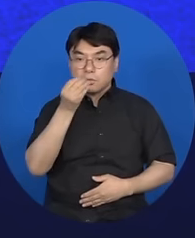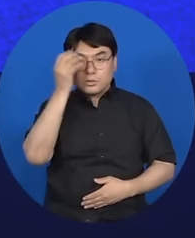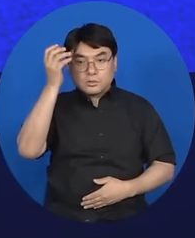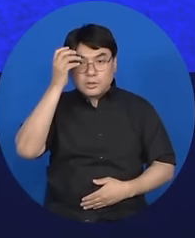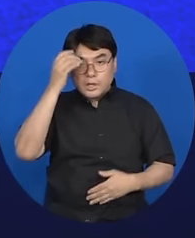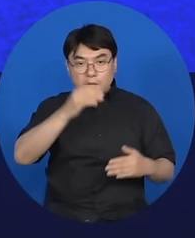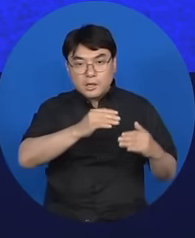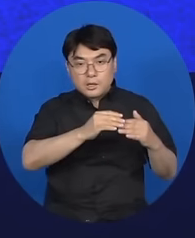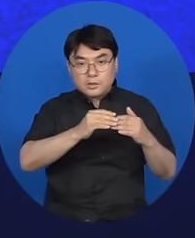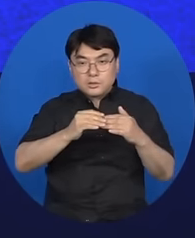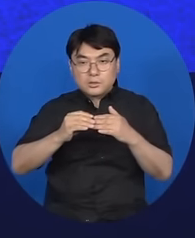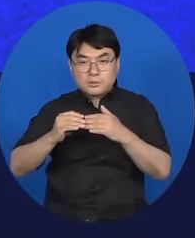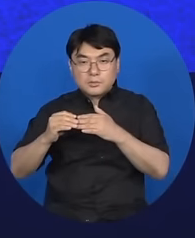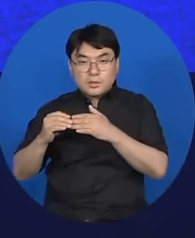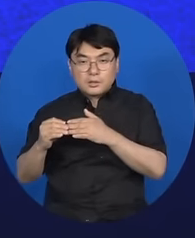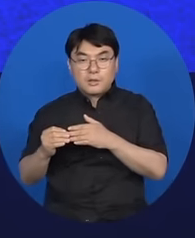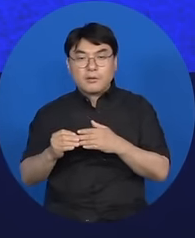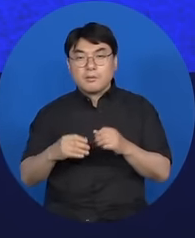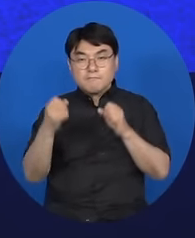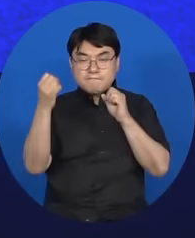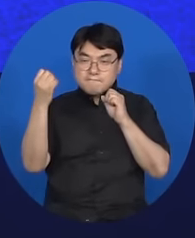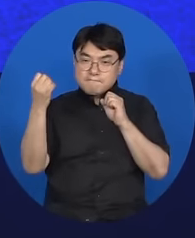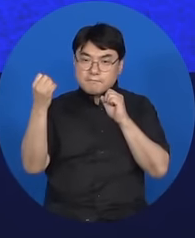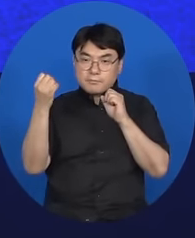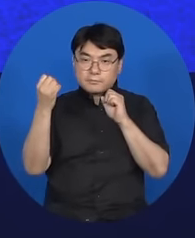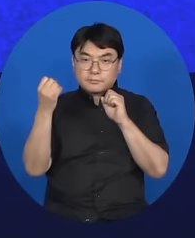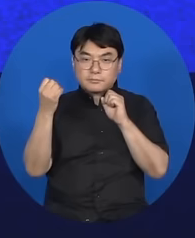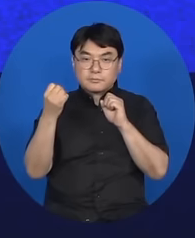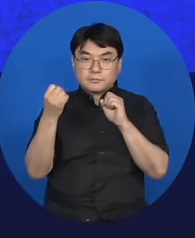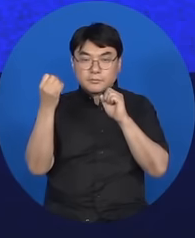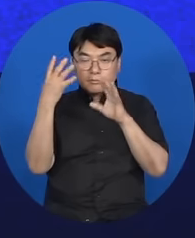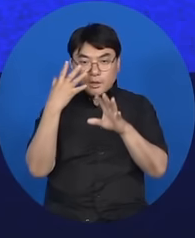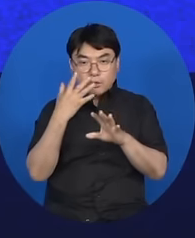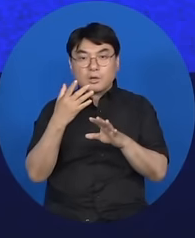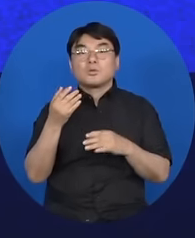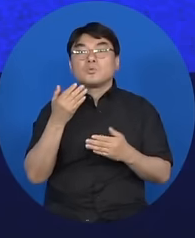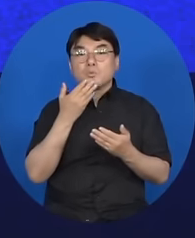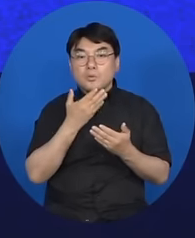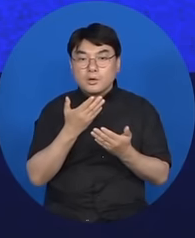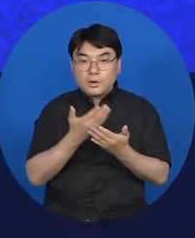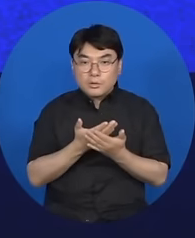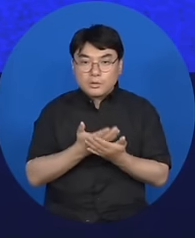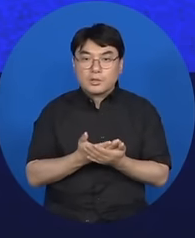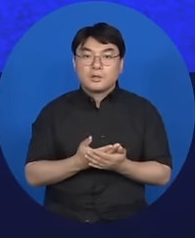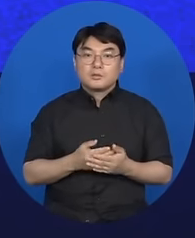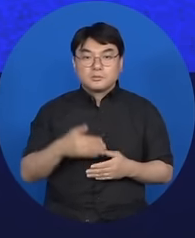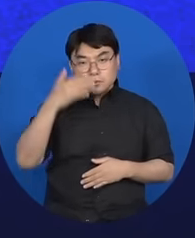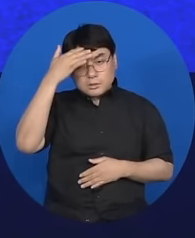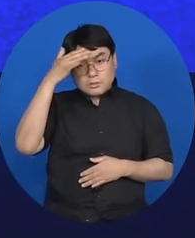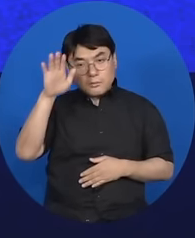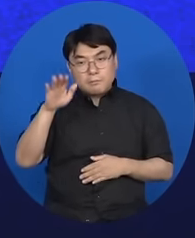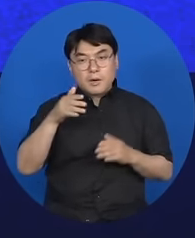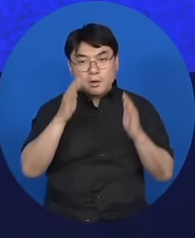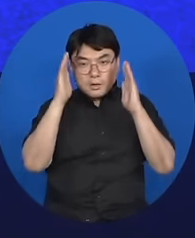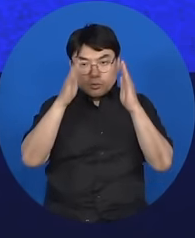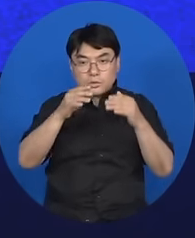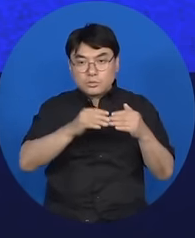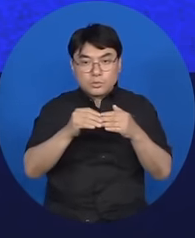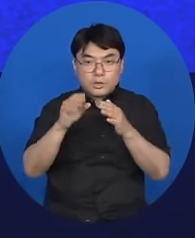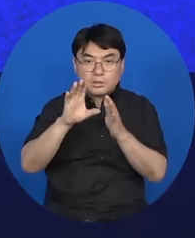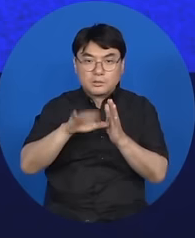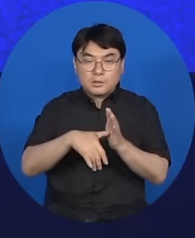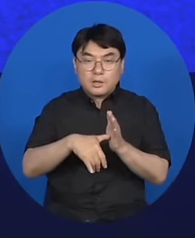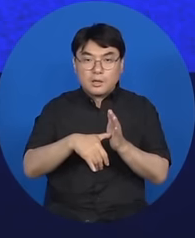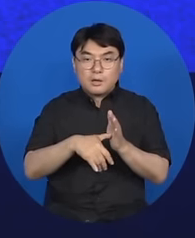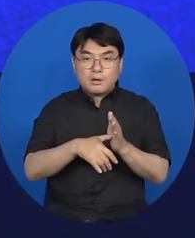이끄심에 민감하게 반응하기를 원합니다. 전혀 낯선 방향으로 인도하실 때 속단하지 마십시오.